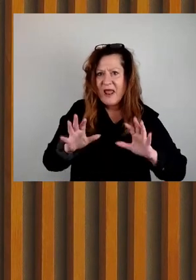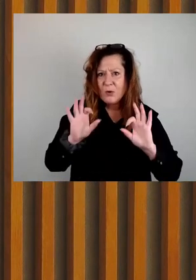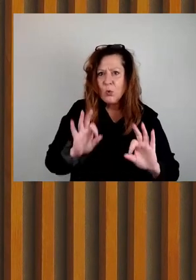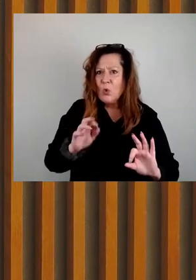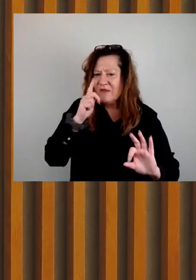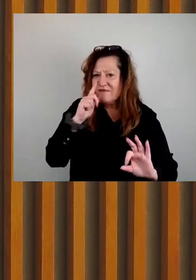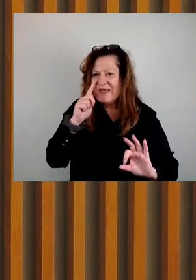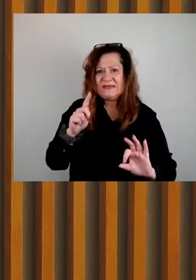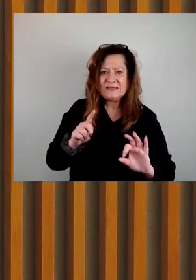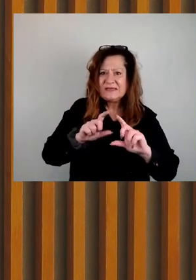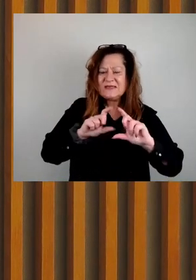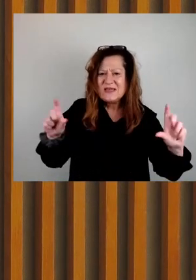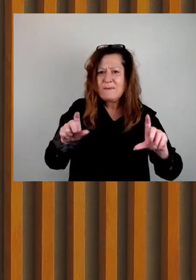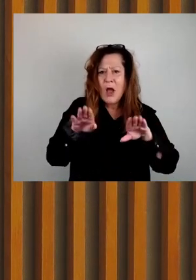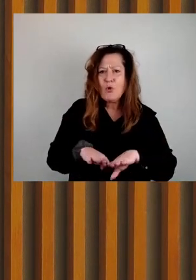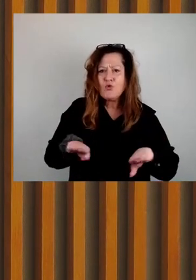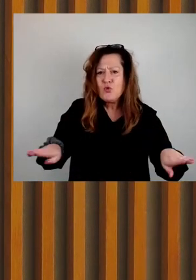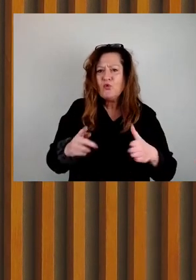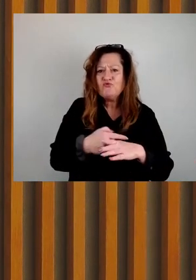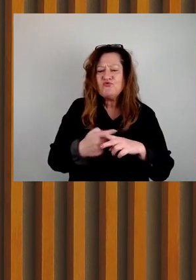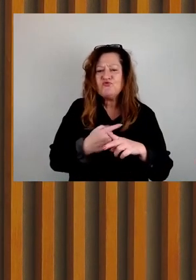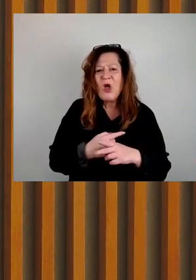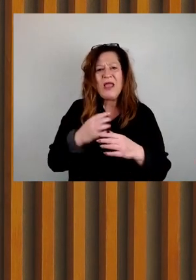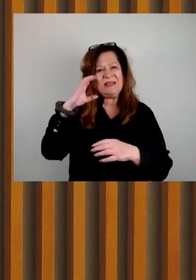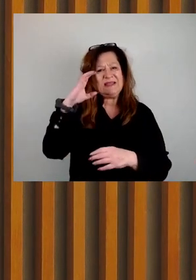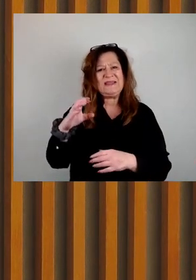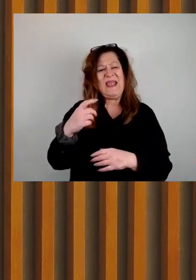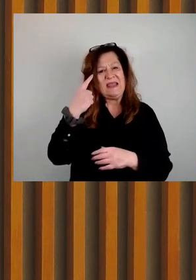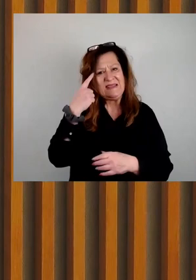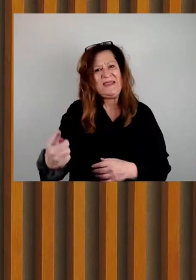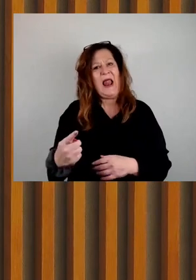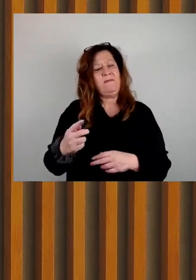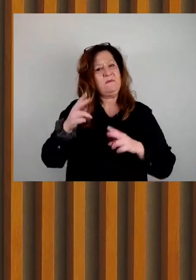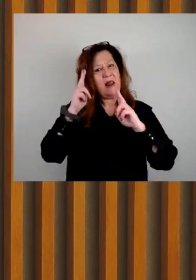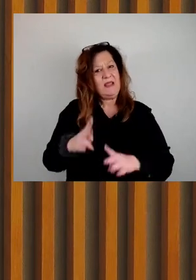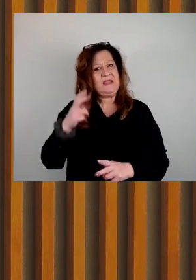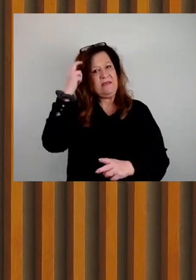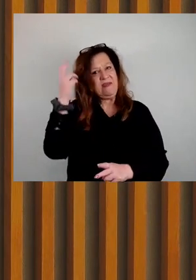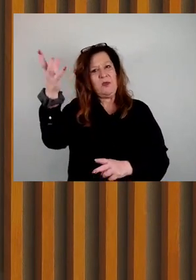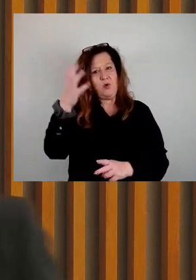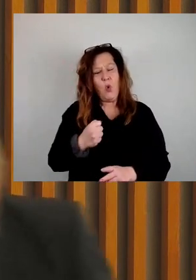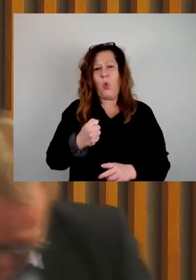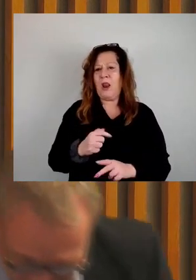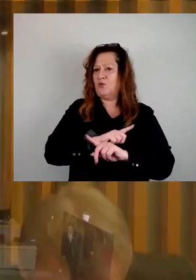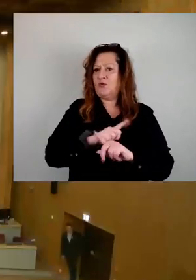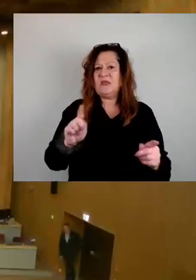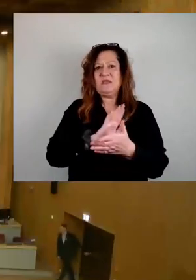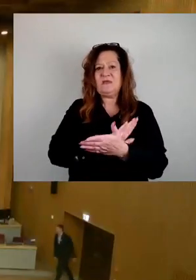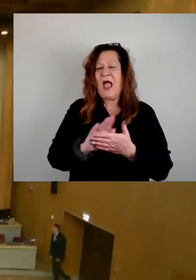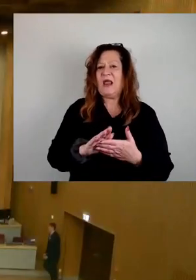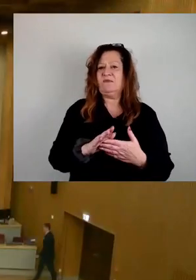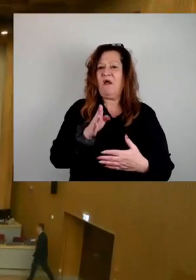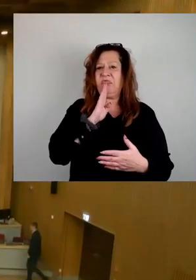Mechanismen der Grundsteuer C erstmal kundig machen, ehe Sie hier im Prinzip irgendwelche Nebelkerzen zünden. Vielen Dank.